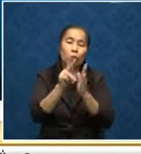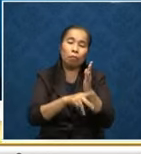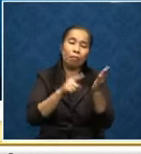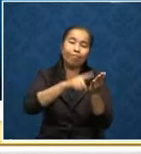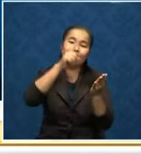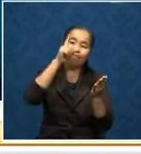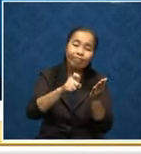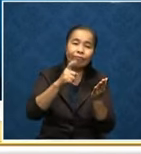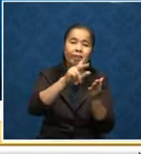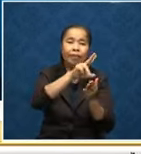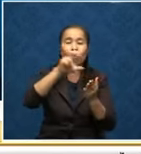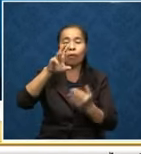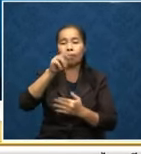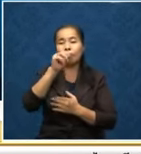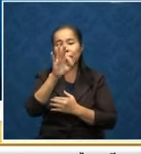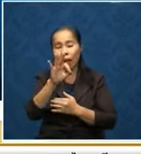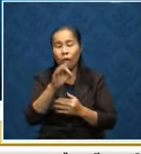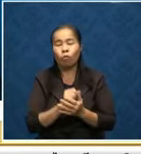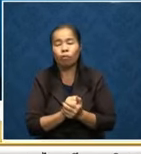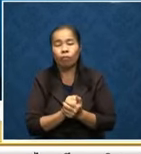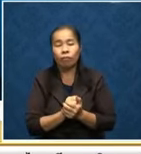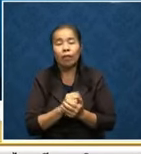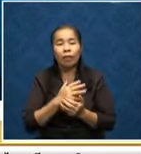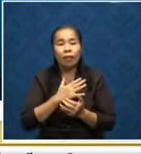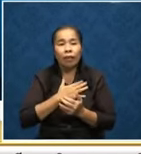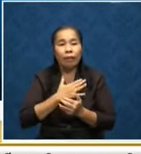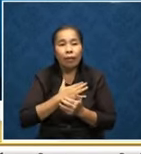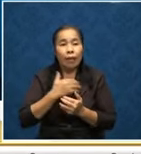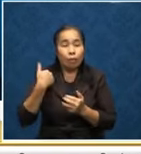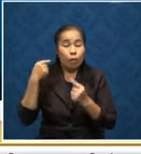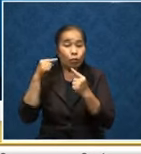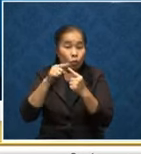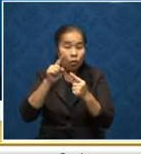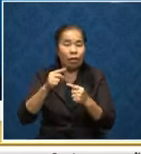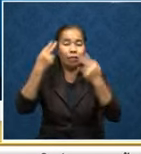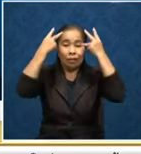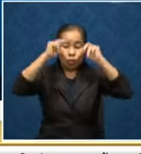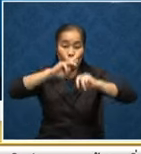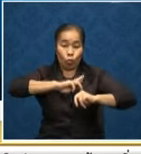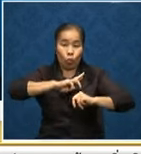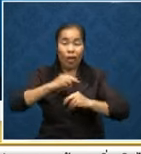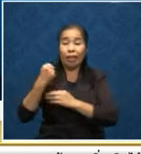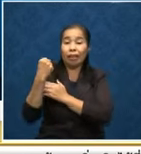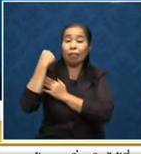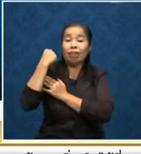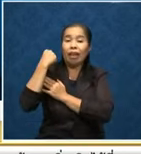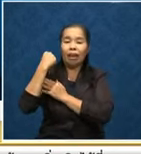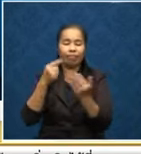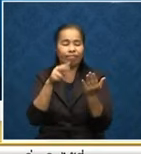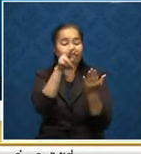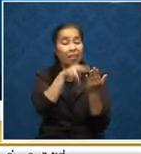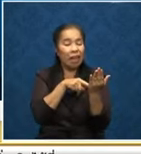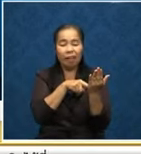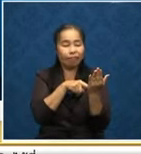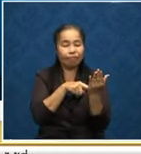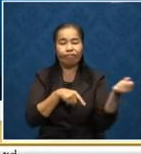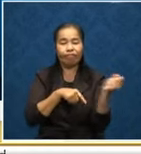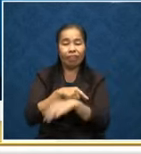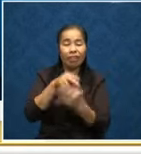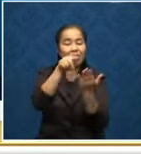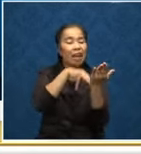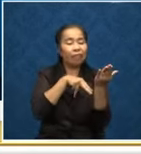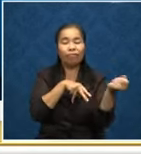ฉบับนะครับผมมีเชิงอัดเล็กน้อยส่วนที่นายกรัฐมนตรีใช้อำนาจนายกปัดตกในฐานะเป็นร่างการเงิน59ฉบับเลยนะครับและม